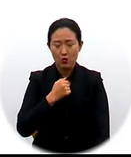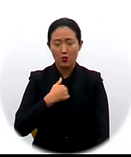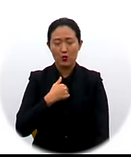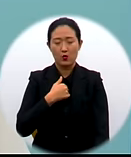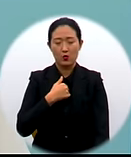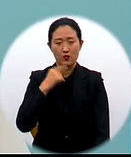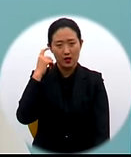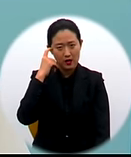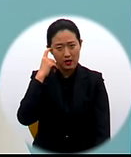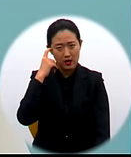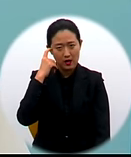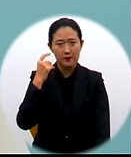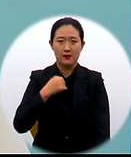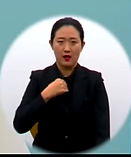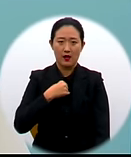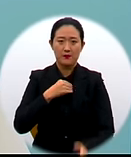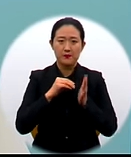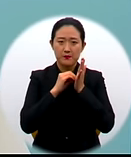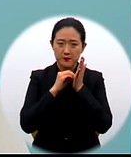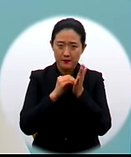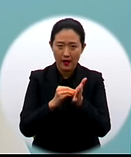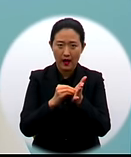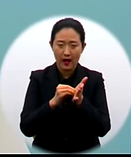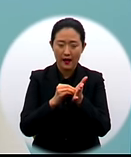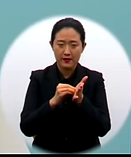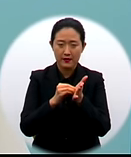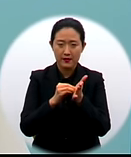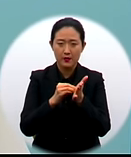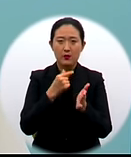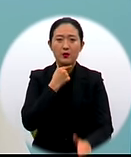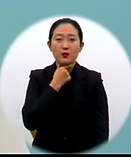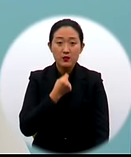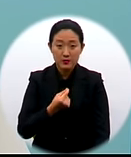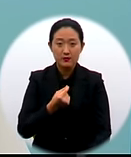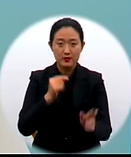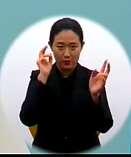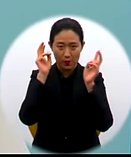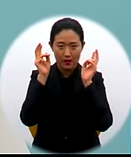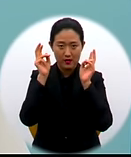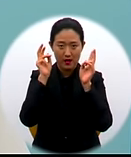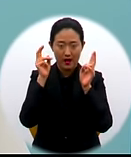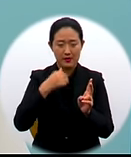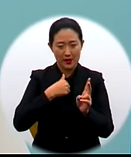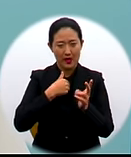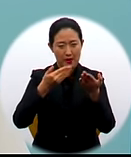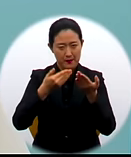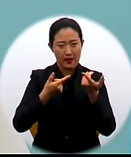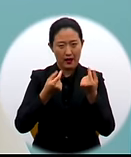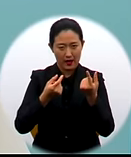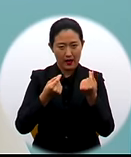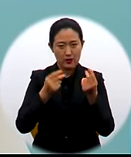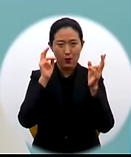부족하다고 생각하면 내가 진입하고자 하는 시장에 가장 좀 만만한 기업, 그리고 나를 받아줄 것